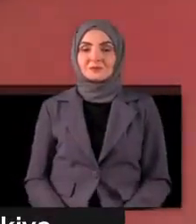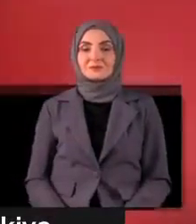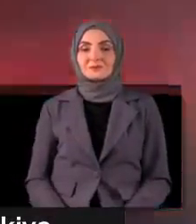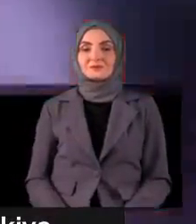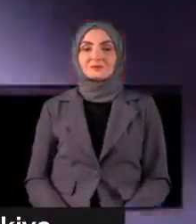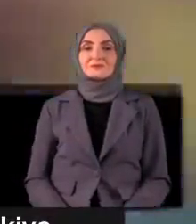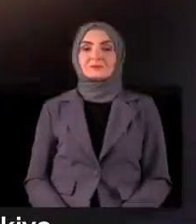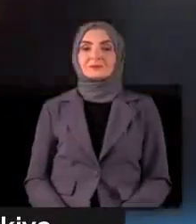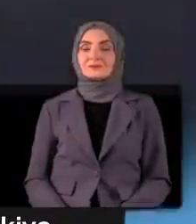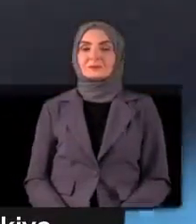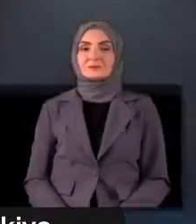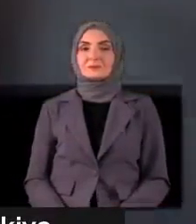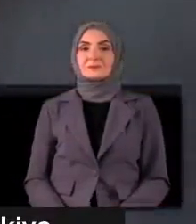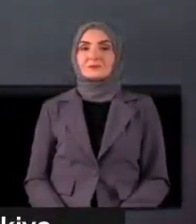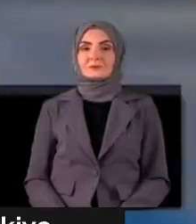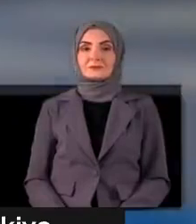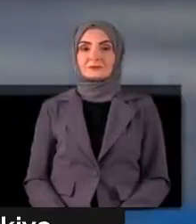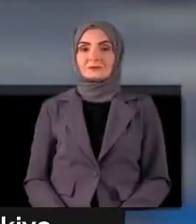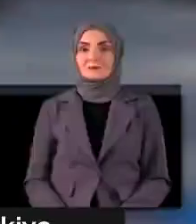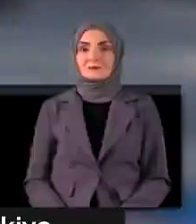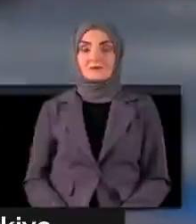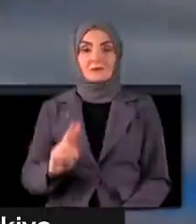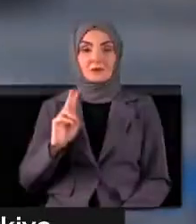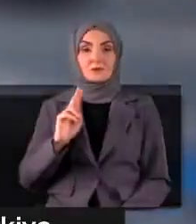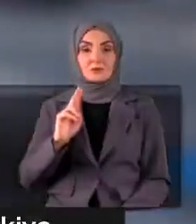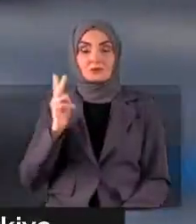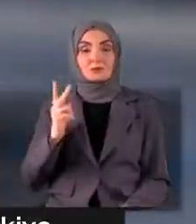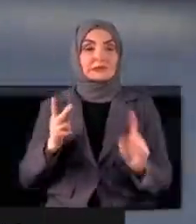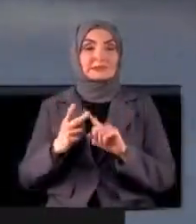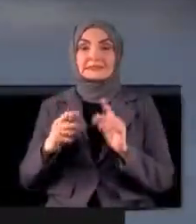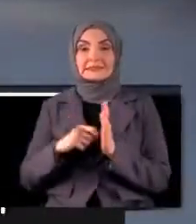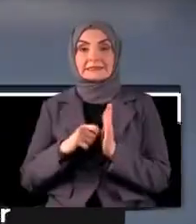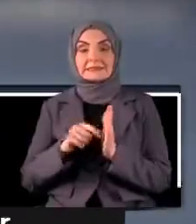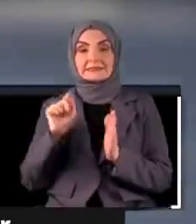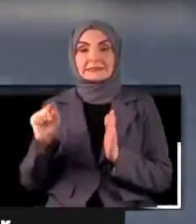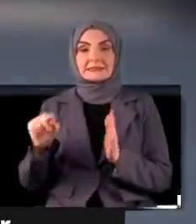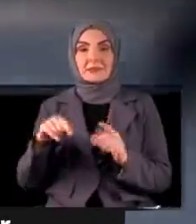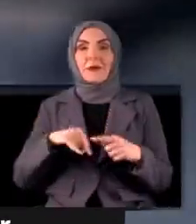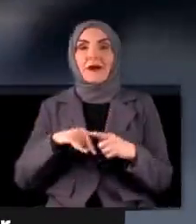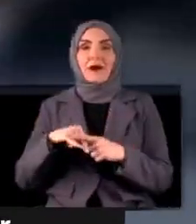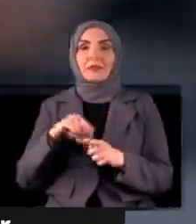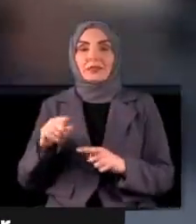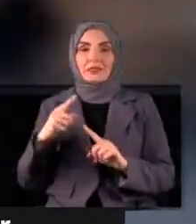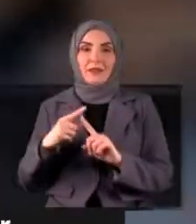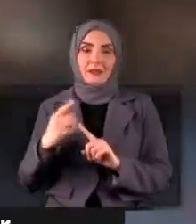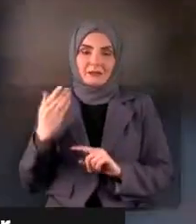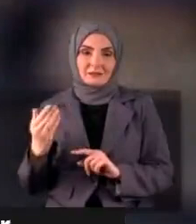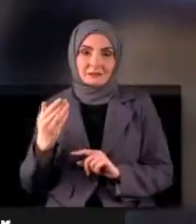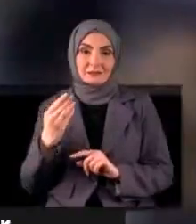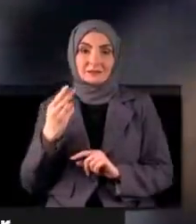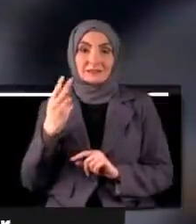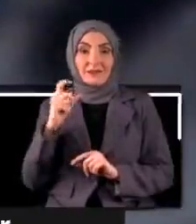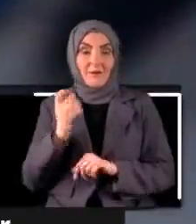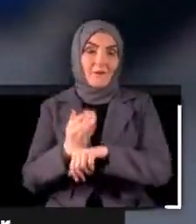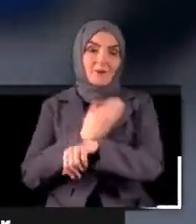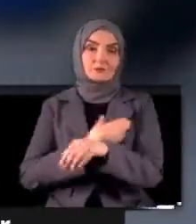bunu da. Aç şunu, aç aç. Mucizenin bir diğer adı da Halit Talha'ydı. Daha 2 ay önce dünyaya gelmiş, deprem